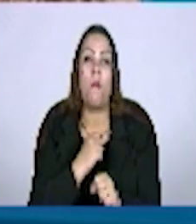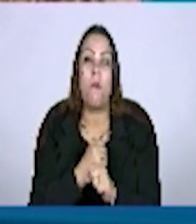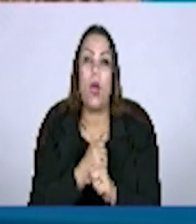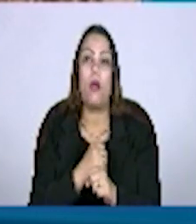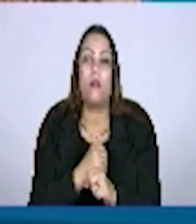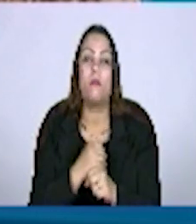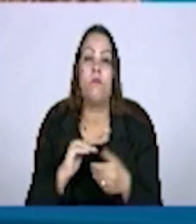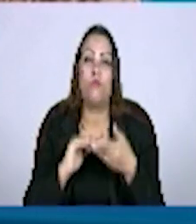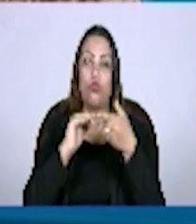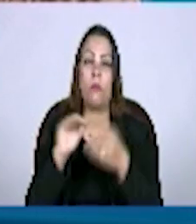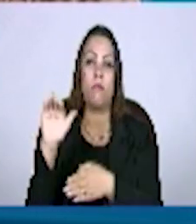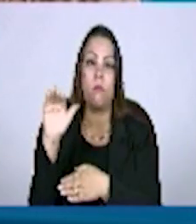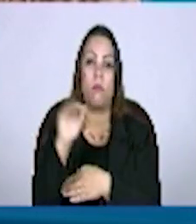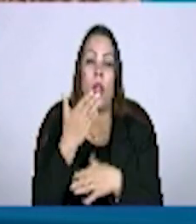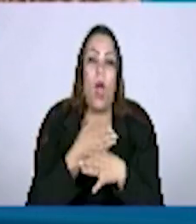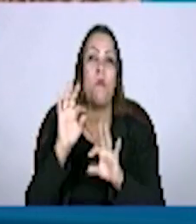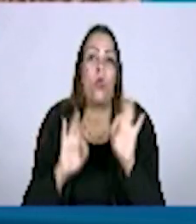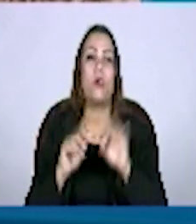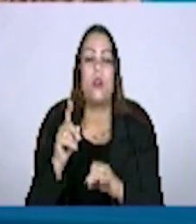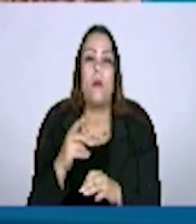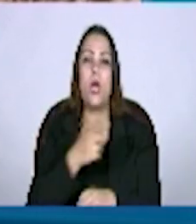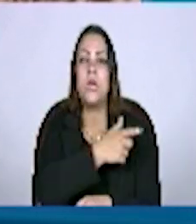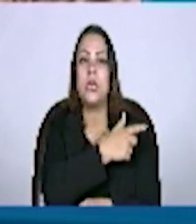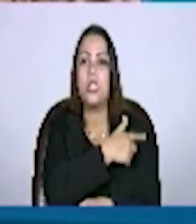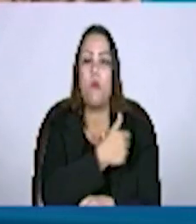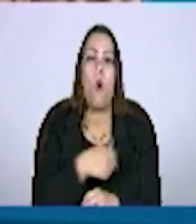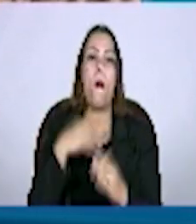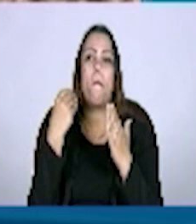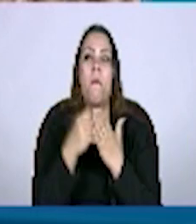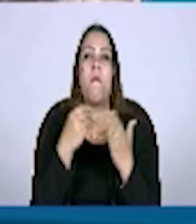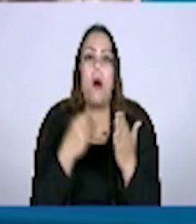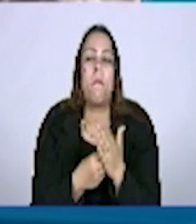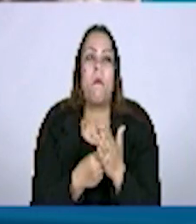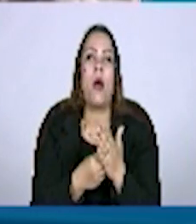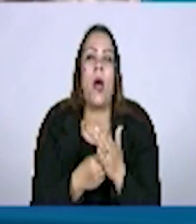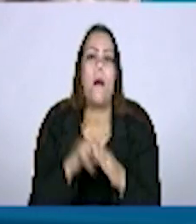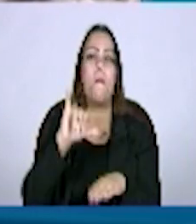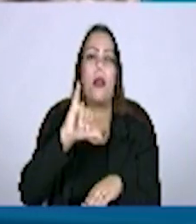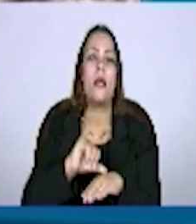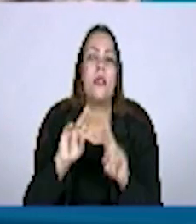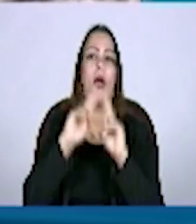الاغاثه اللي شغالين في منظمه اسمها المطبخ المركزي